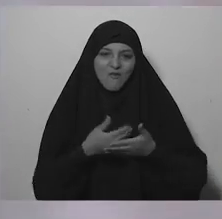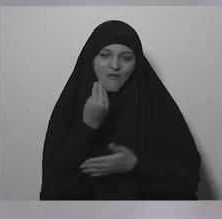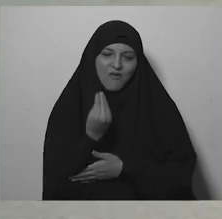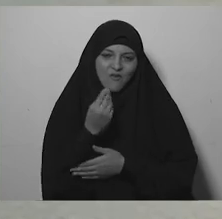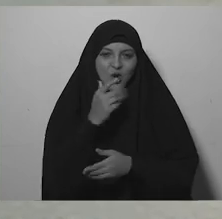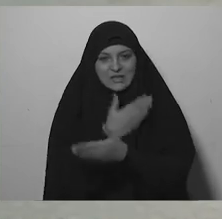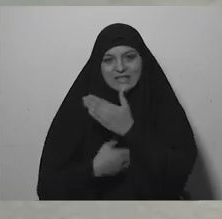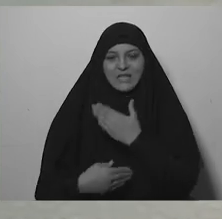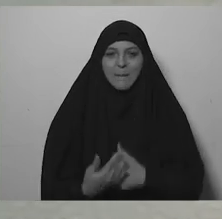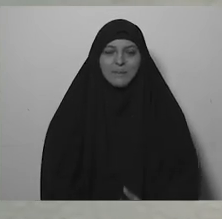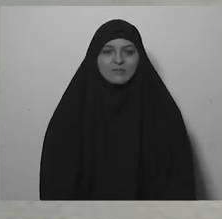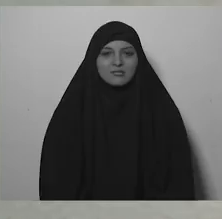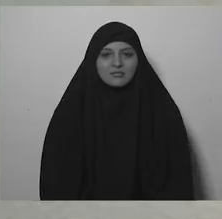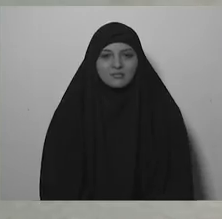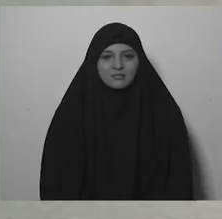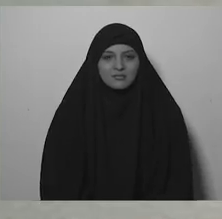problème.